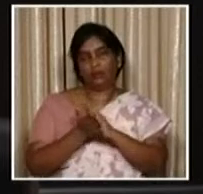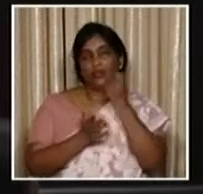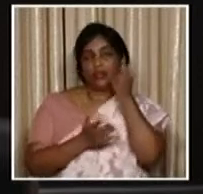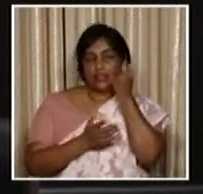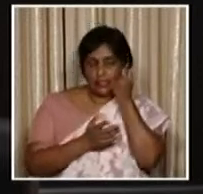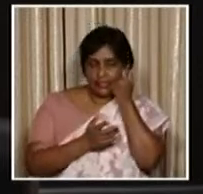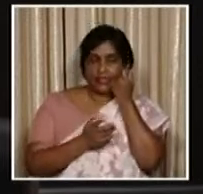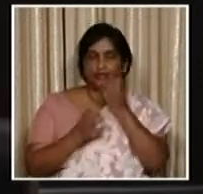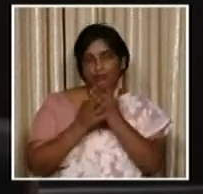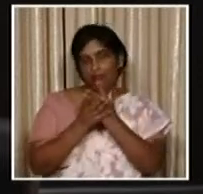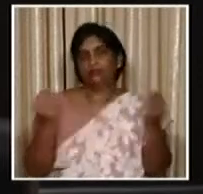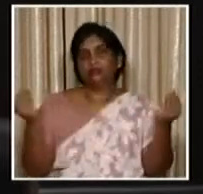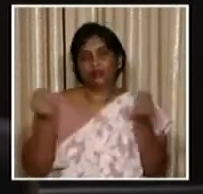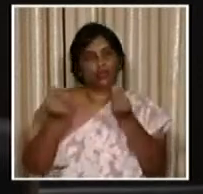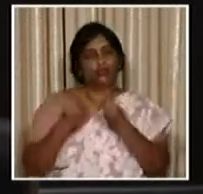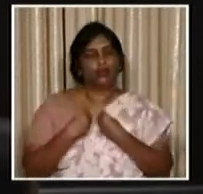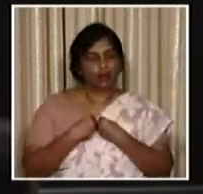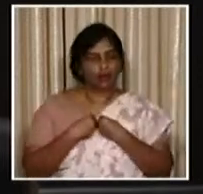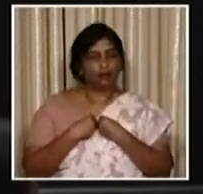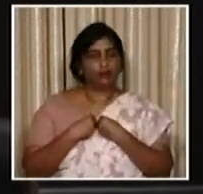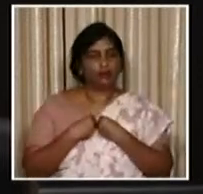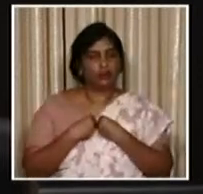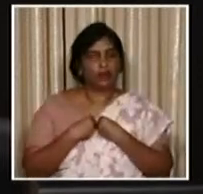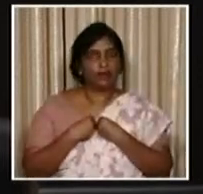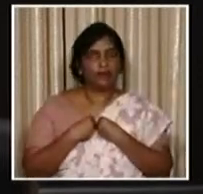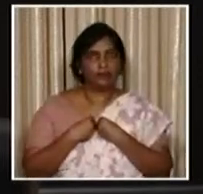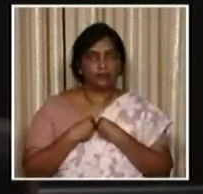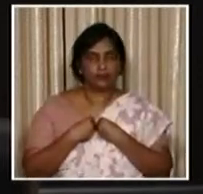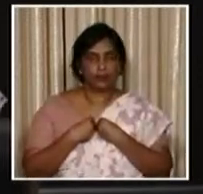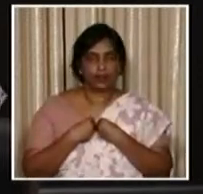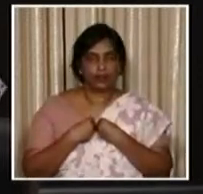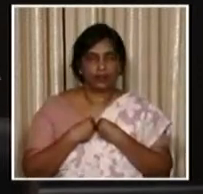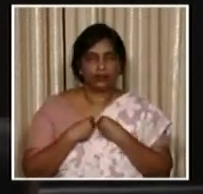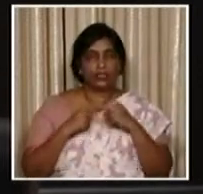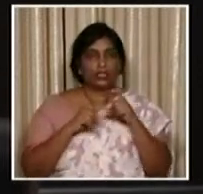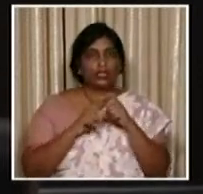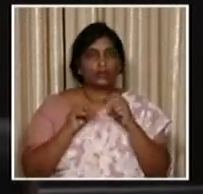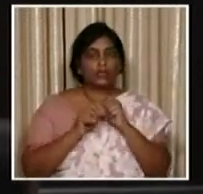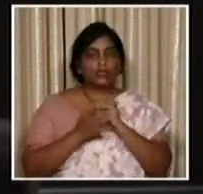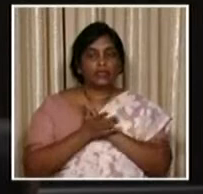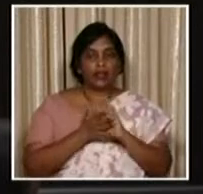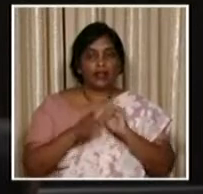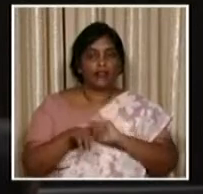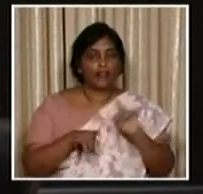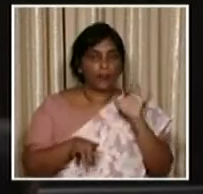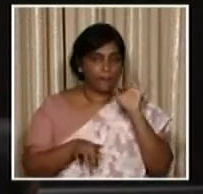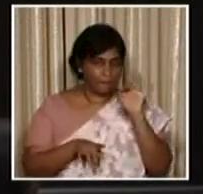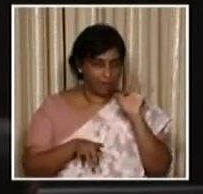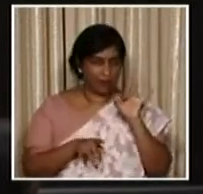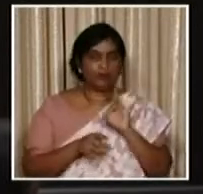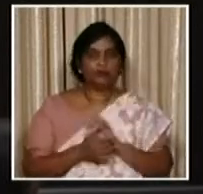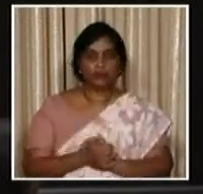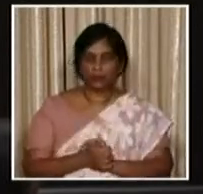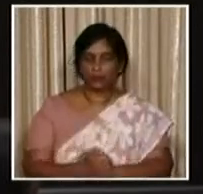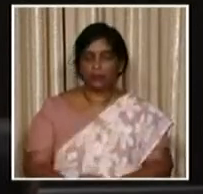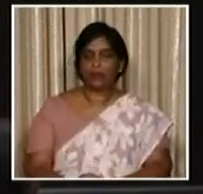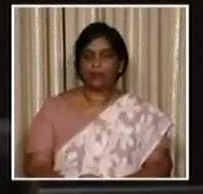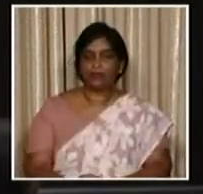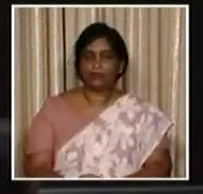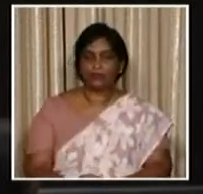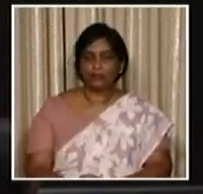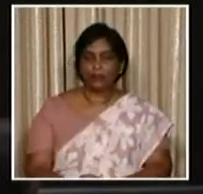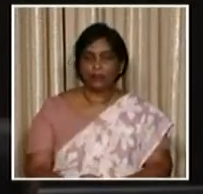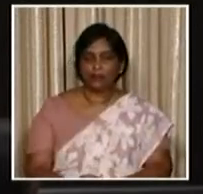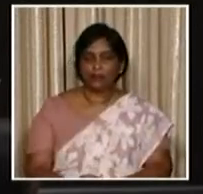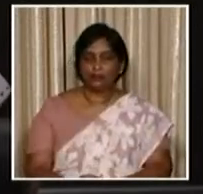සැකය මේක දුරු කරලා දෙන්න කියලා කාලය අවසන් කරමු මට තියෙනවා DV චානක ඇමතුමාගේ විනාඩි 15ක් ගරු නියෝජ්‍ය කතානායකතුමනි